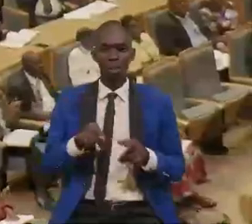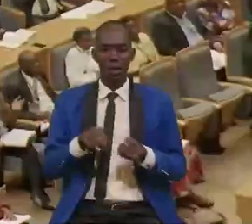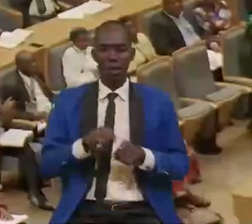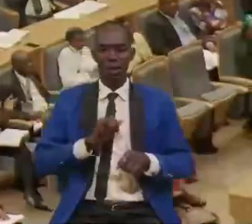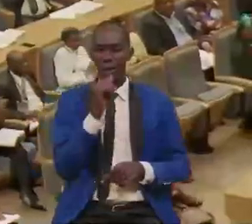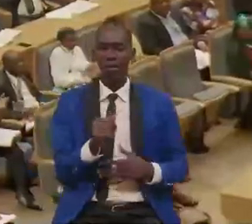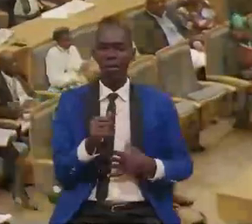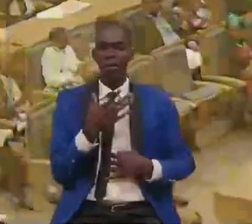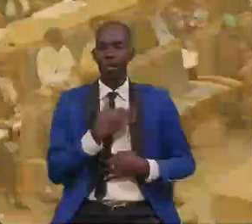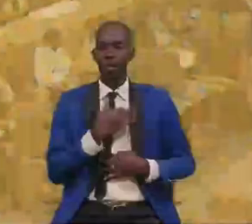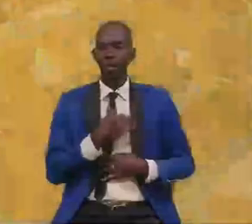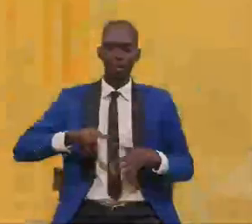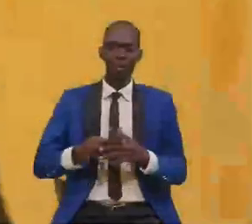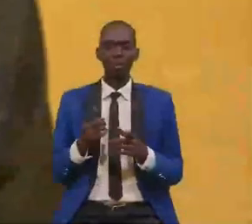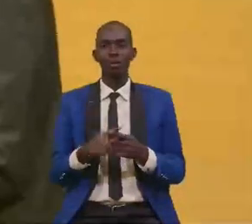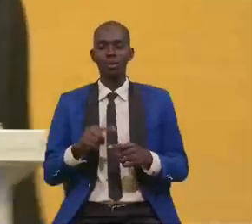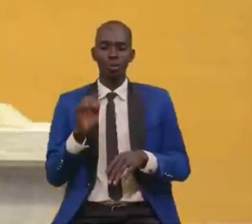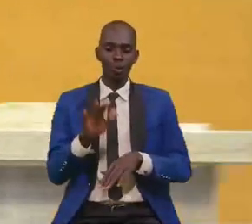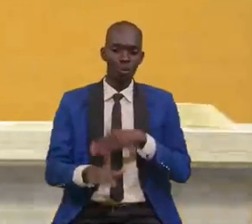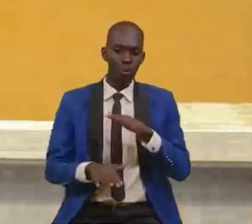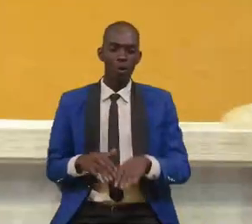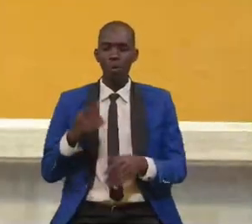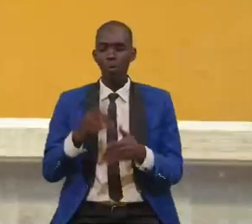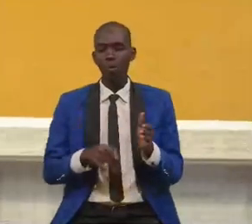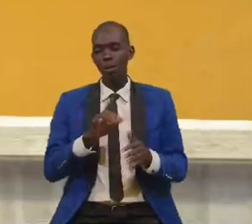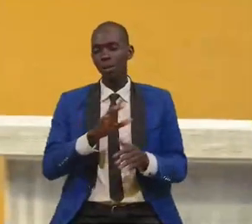à marcher, ce qu'il n'a jamais fait avant.